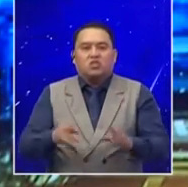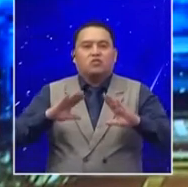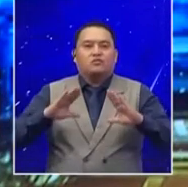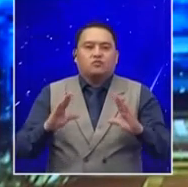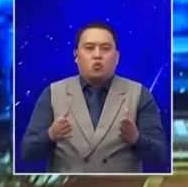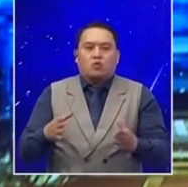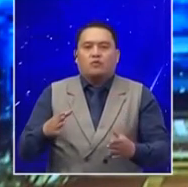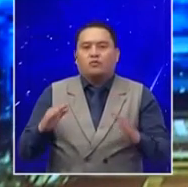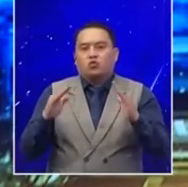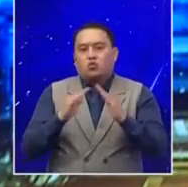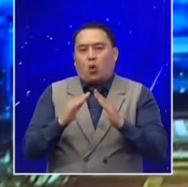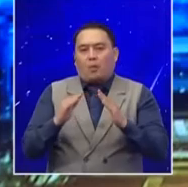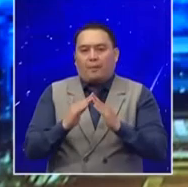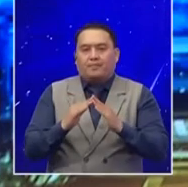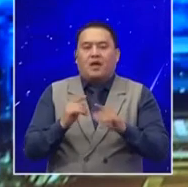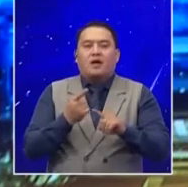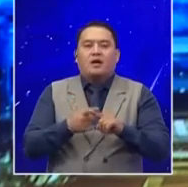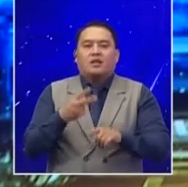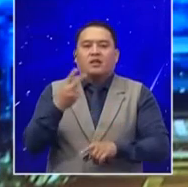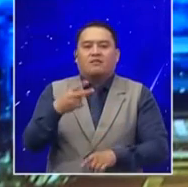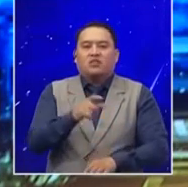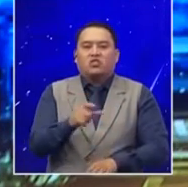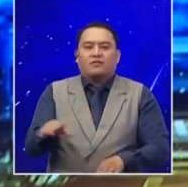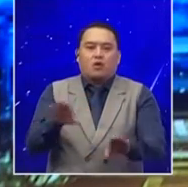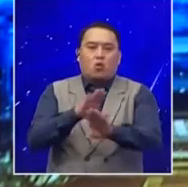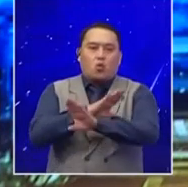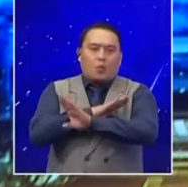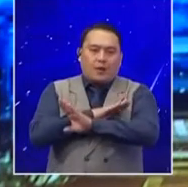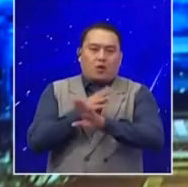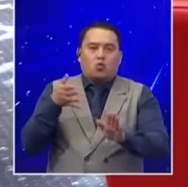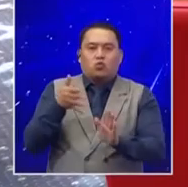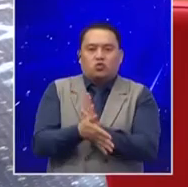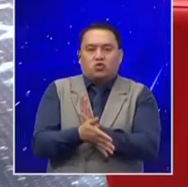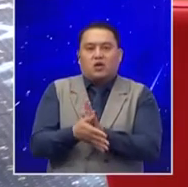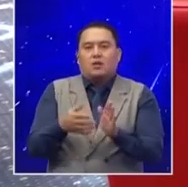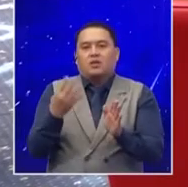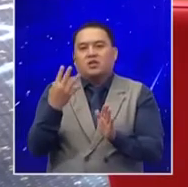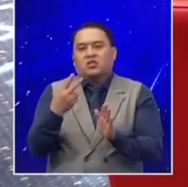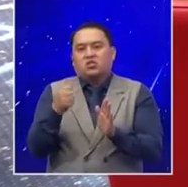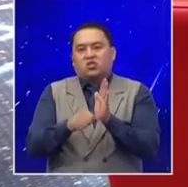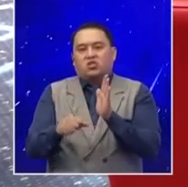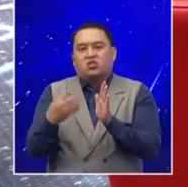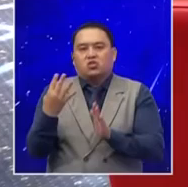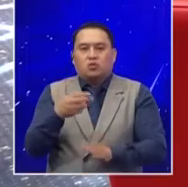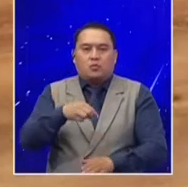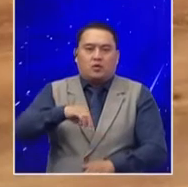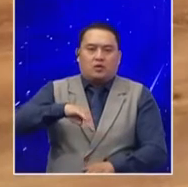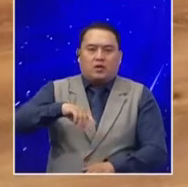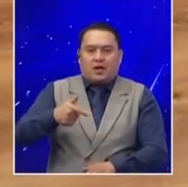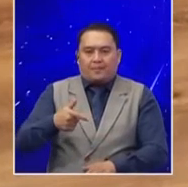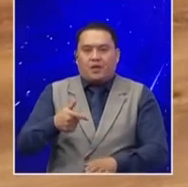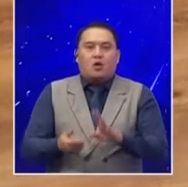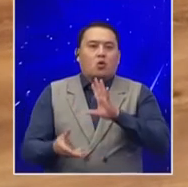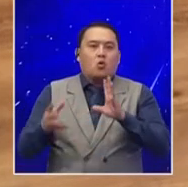происшествий произошло в жилом секторе. 20 человек погибло. Сумма ущерба составила более 64 миллионов